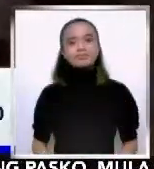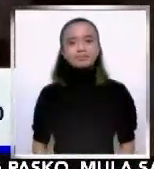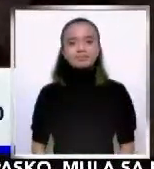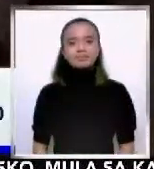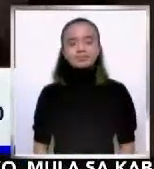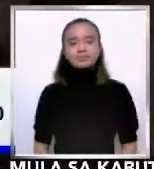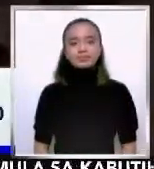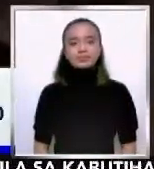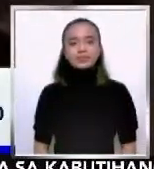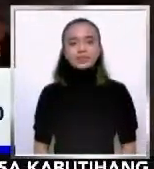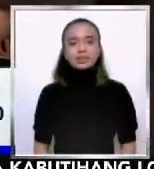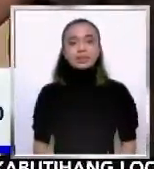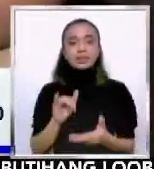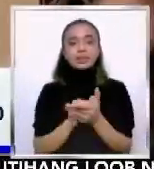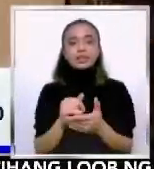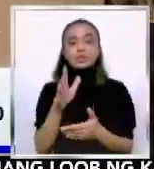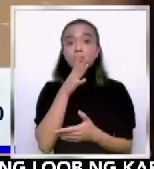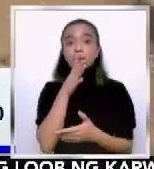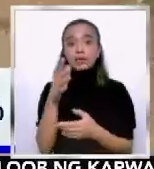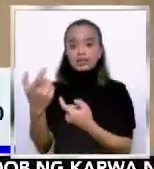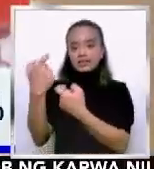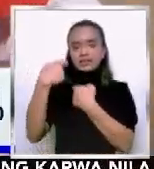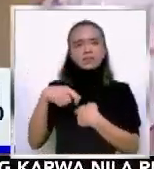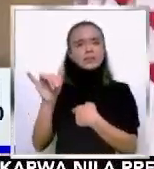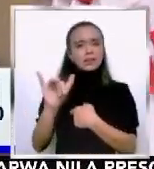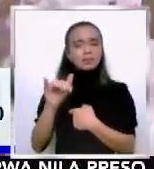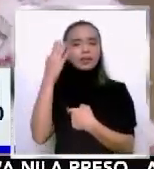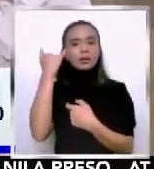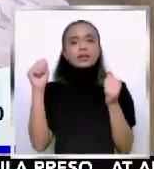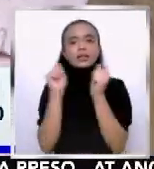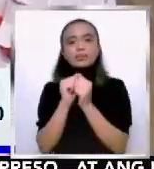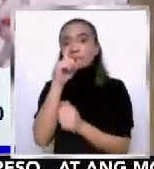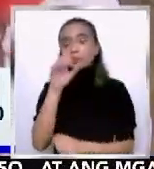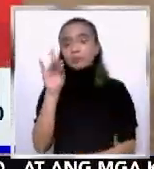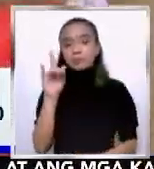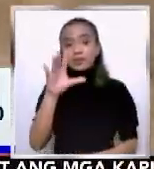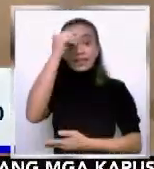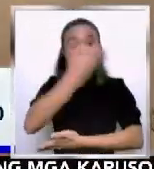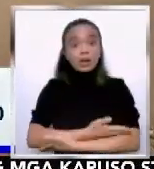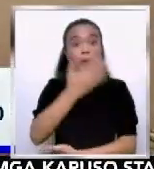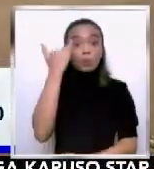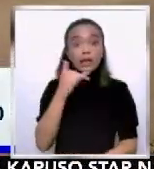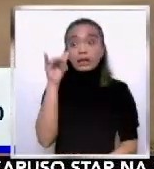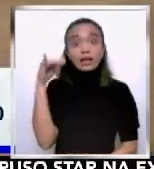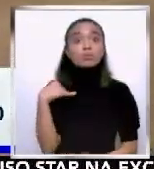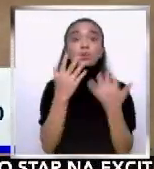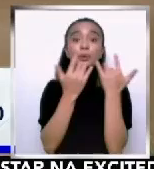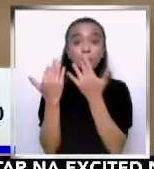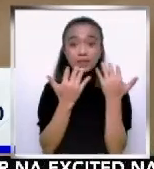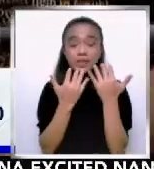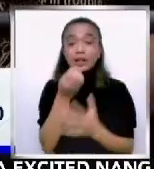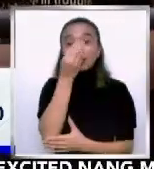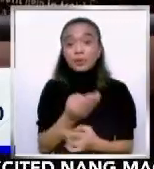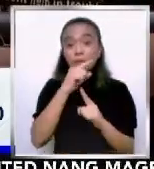Mistulang regalo para sa ina ang muling makapiling ang 18-anyos na anak, lalo pat kahapon ng kanyang kaarawan at ilang buwan na lang ay Pasko